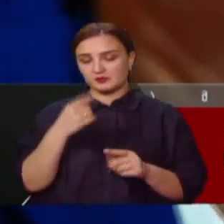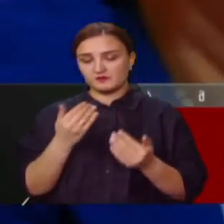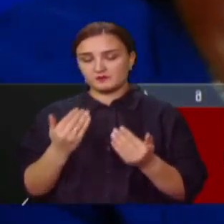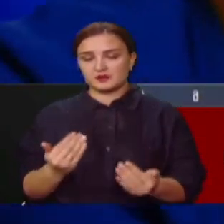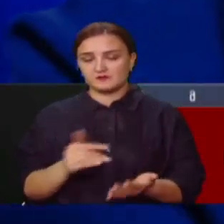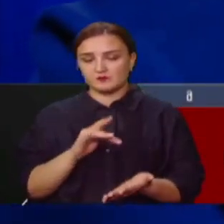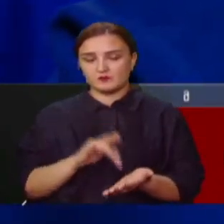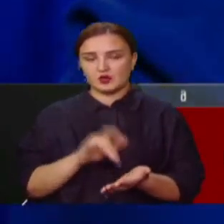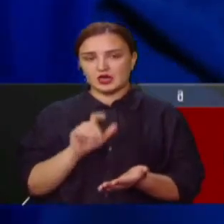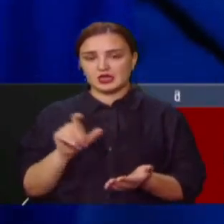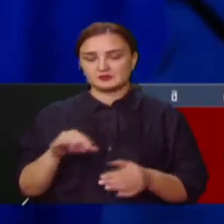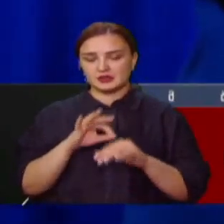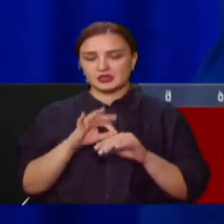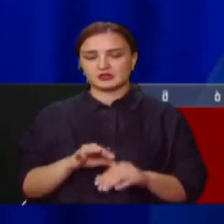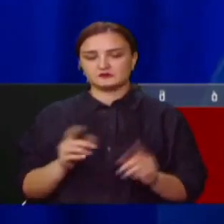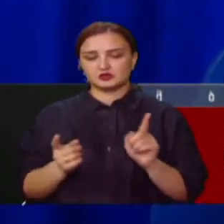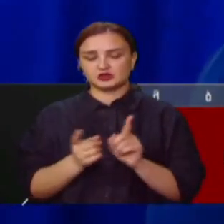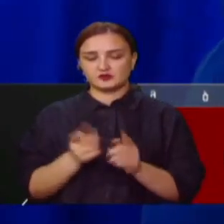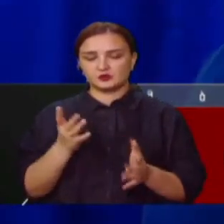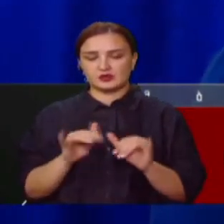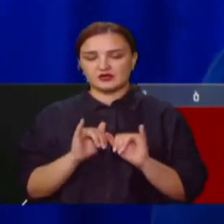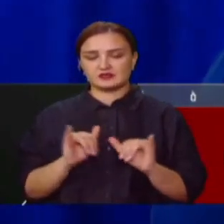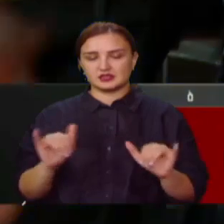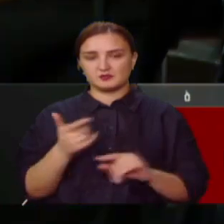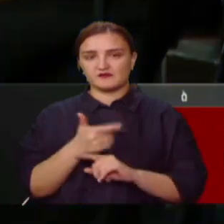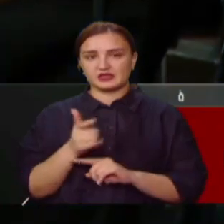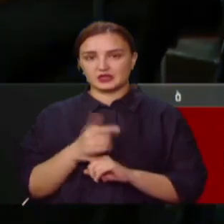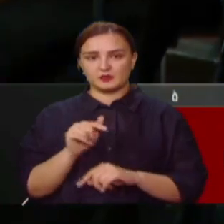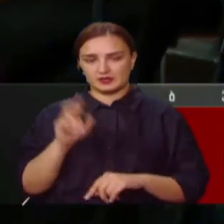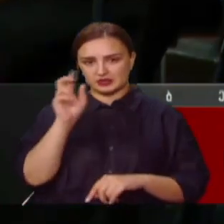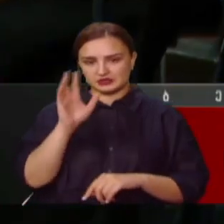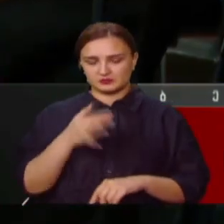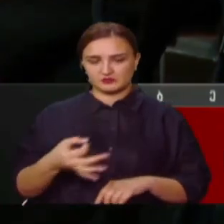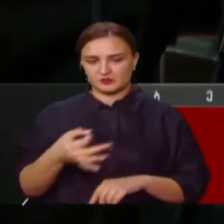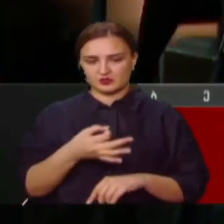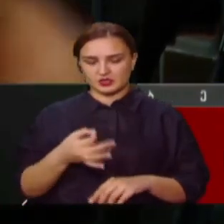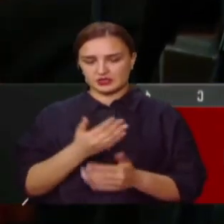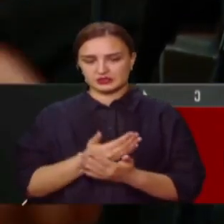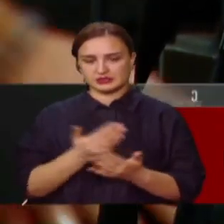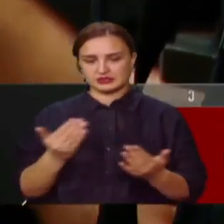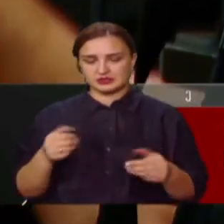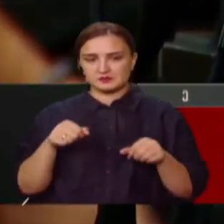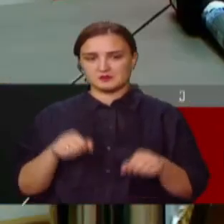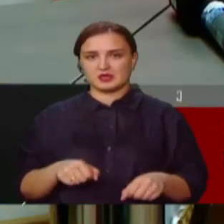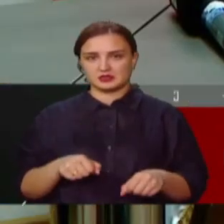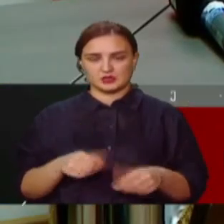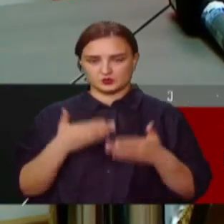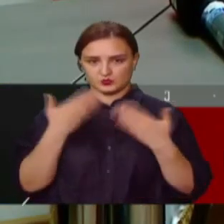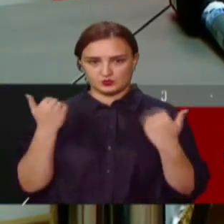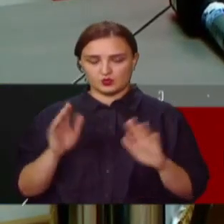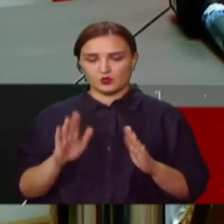მიერ მოქალაქეებთან გამართული შეხვედრები თუ გავრცელებული ვიდეორგოლები არასამთავრობო ორგანიზაციის მანდატს არ სცდება,